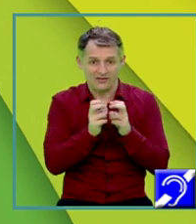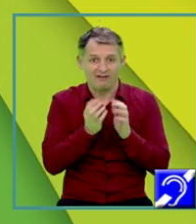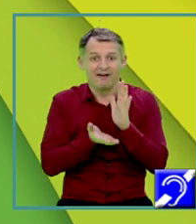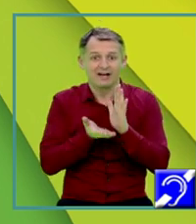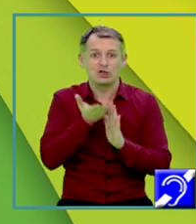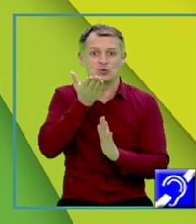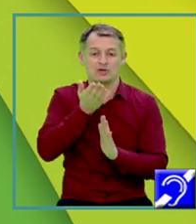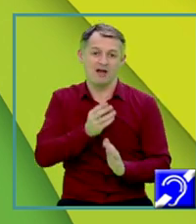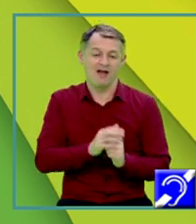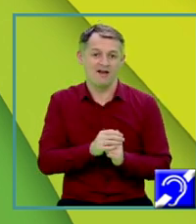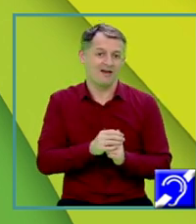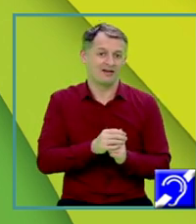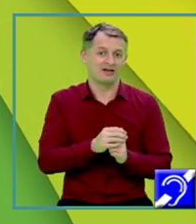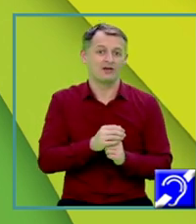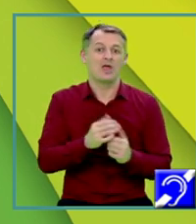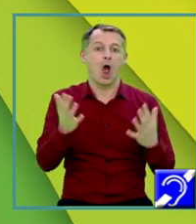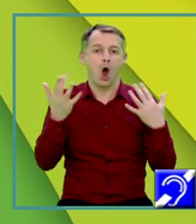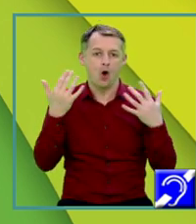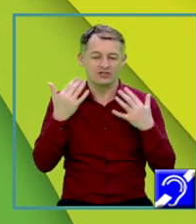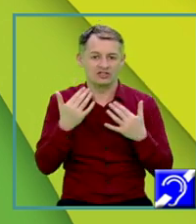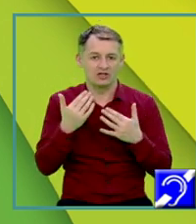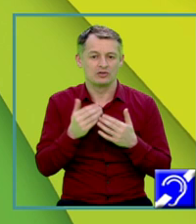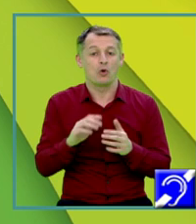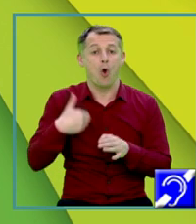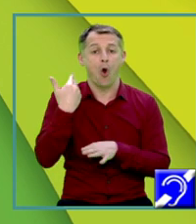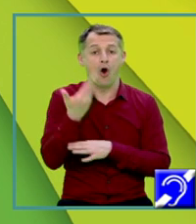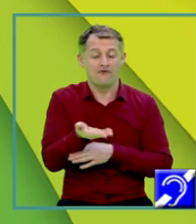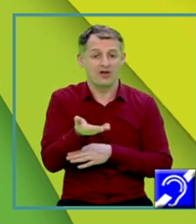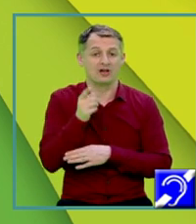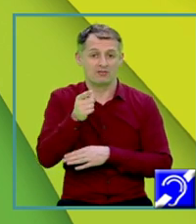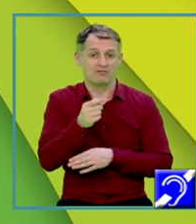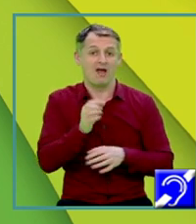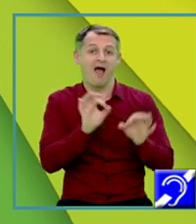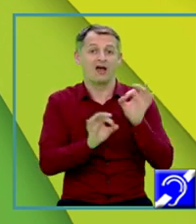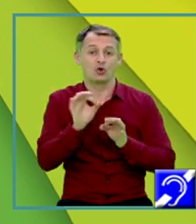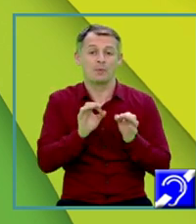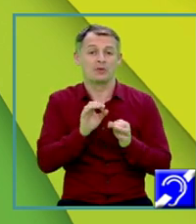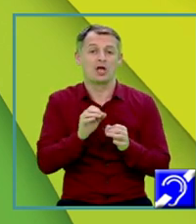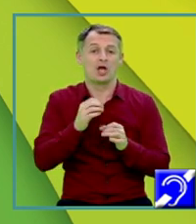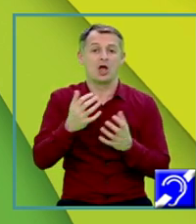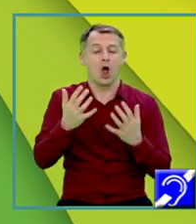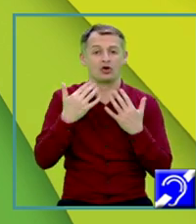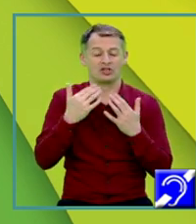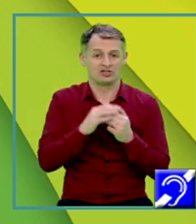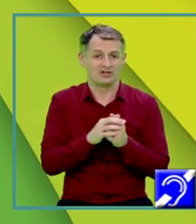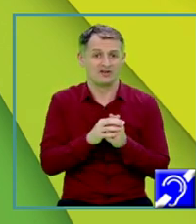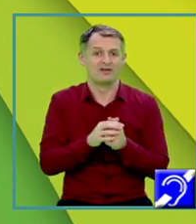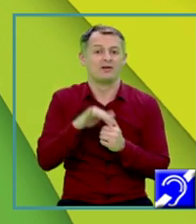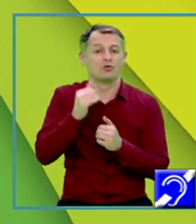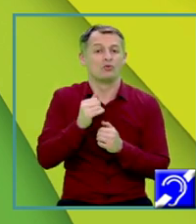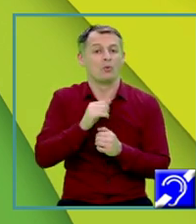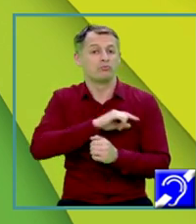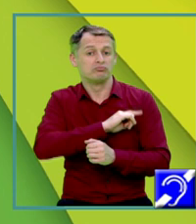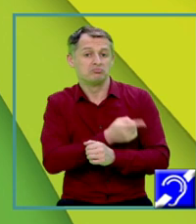crescută a oxigenului conferă atomului de oxigen o sarcină parțial negativă,